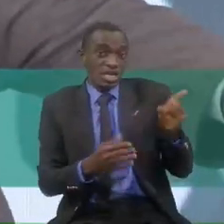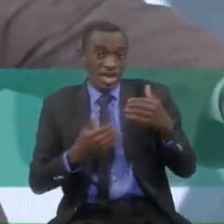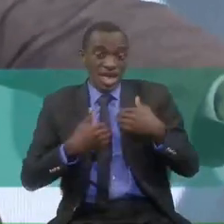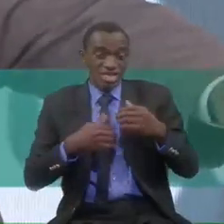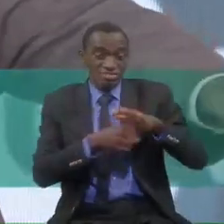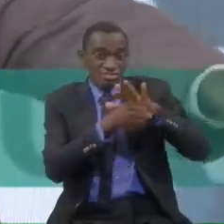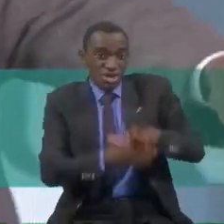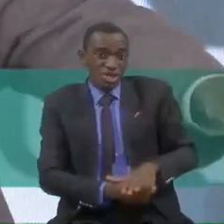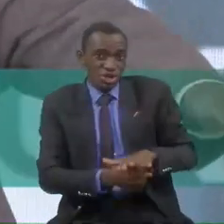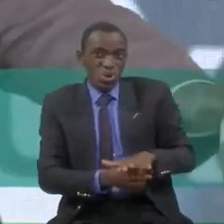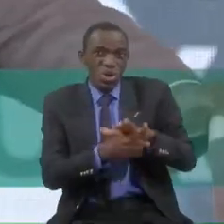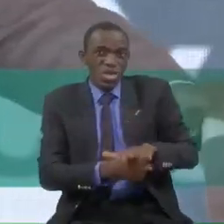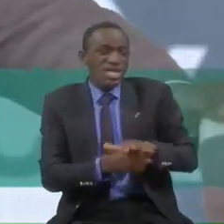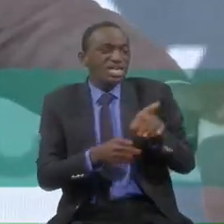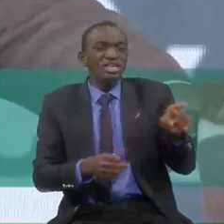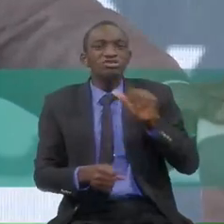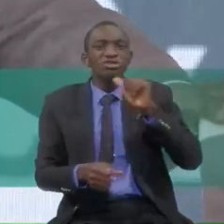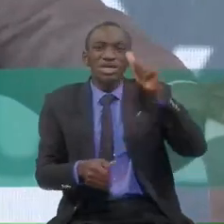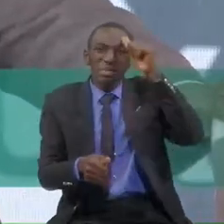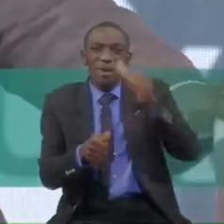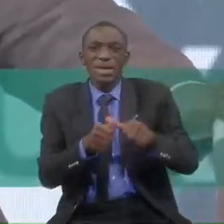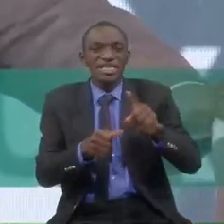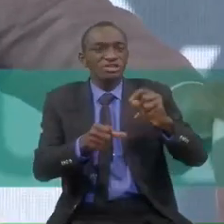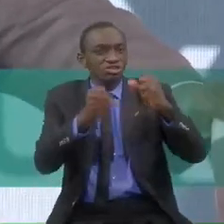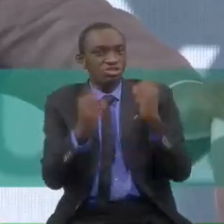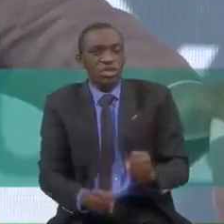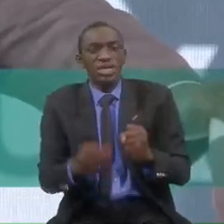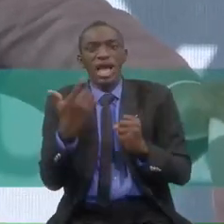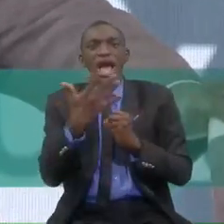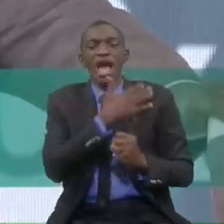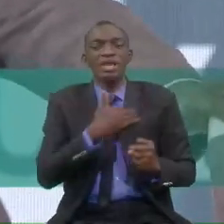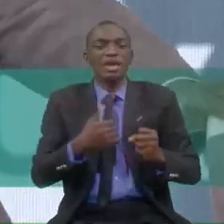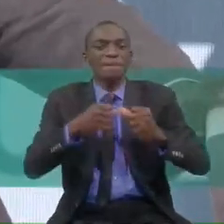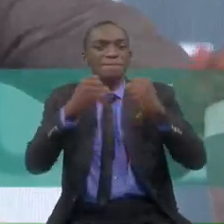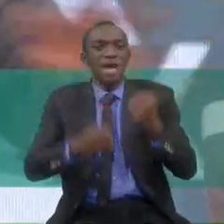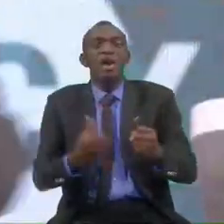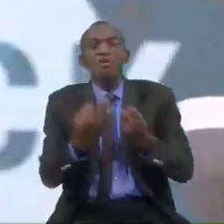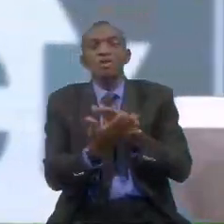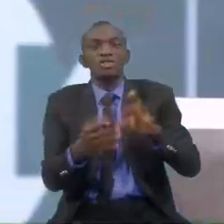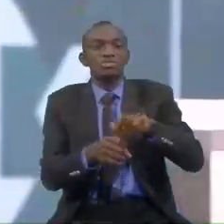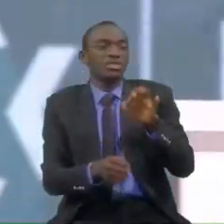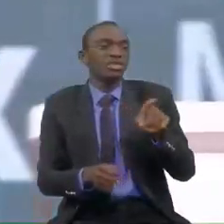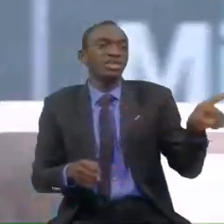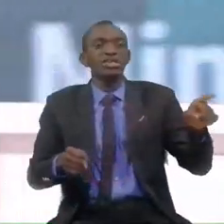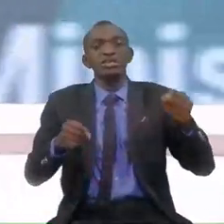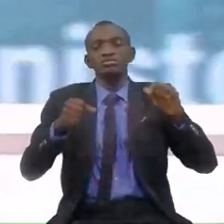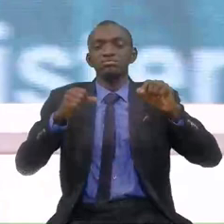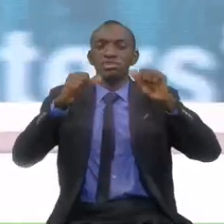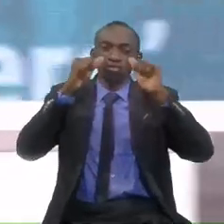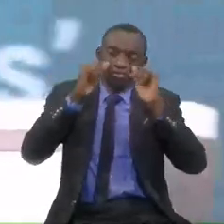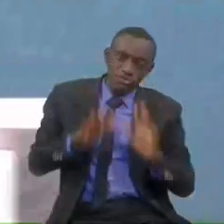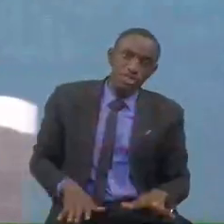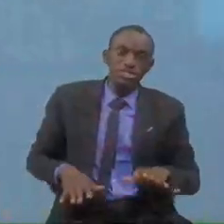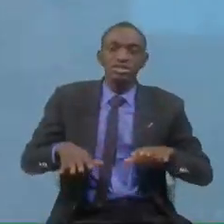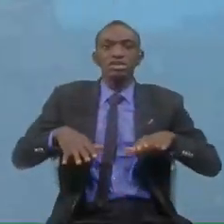rappelle pas la force, la puissance du Saint-Esprit. Il faiblissent comme d'habitude. Mais